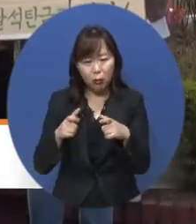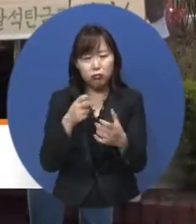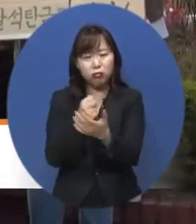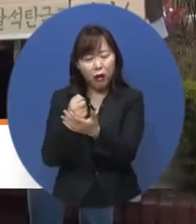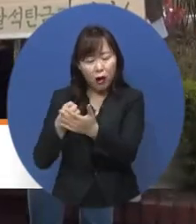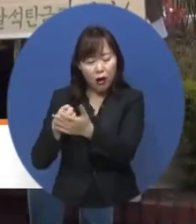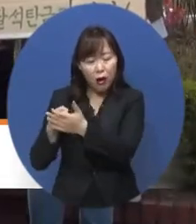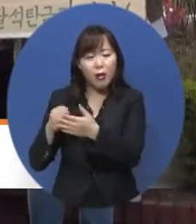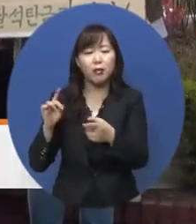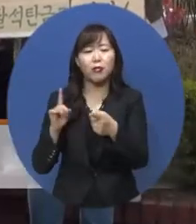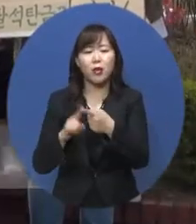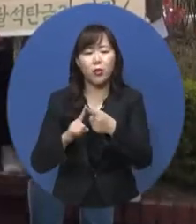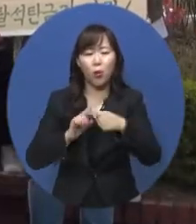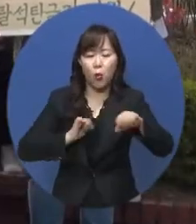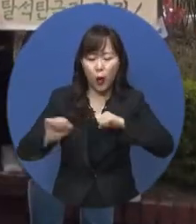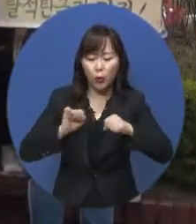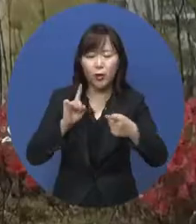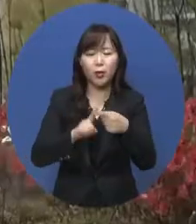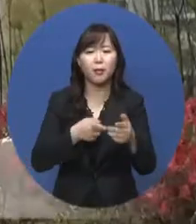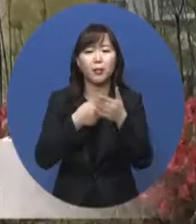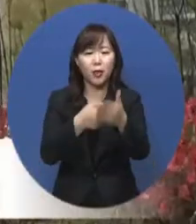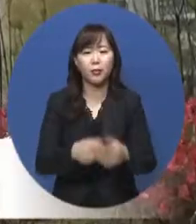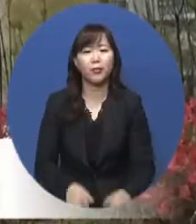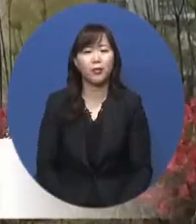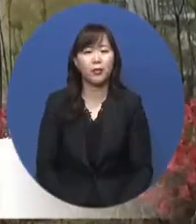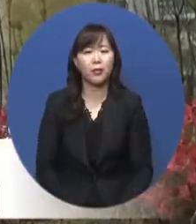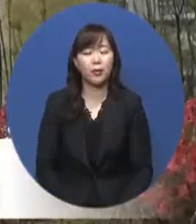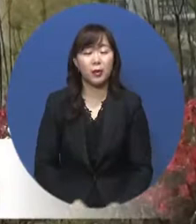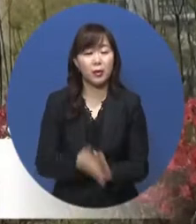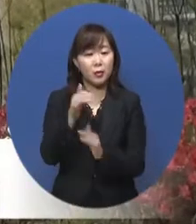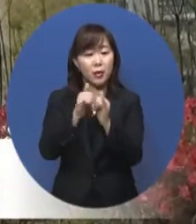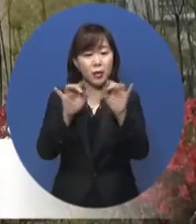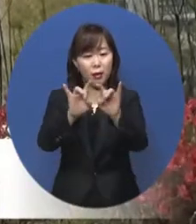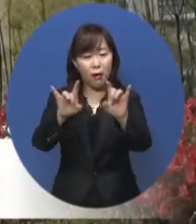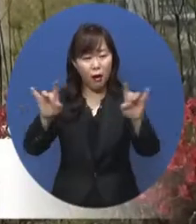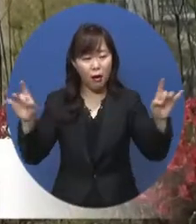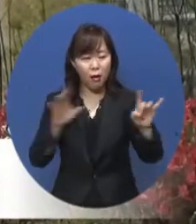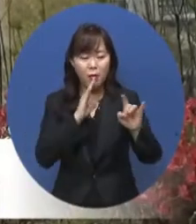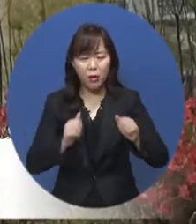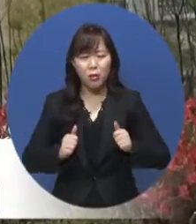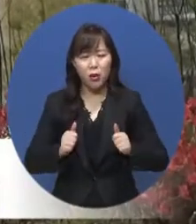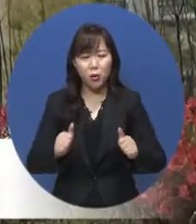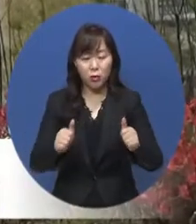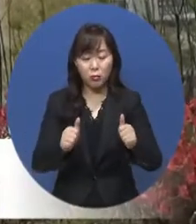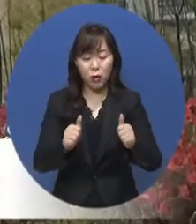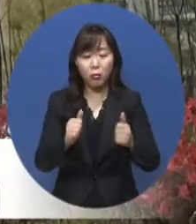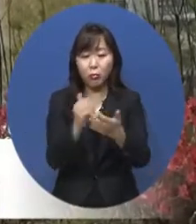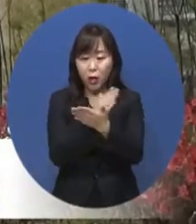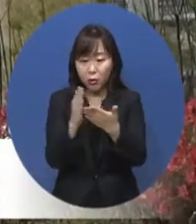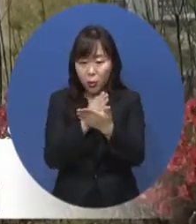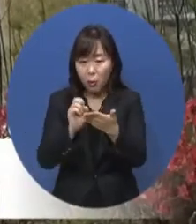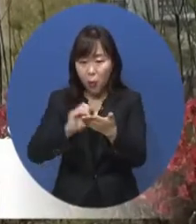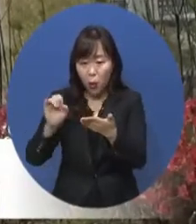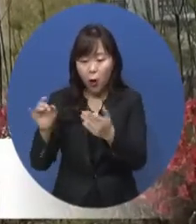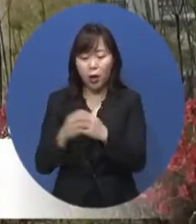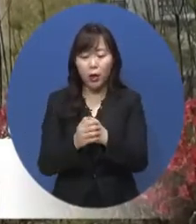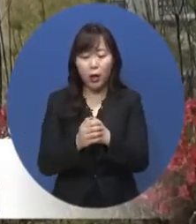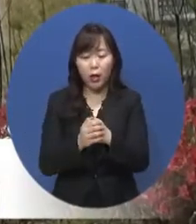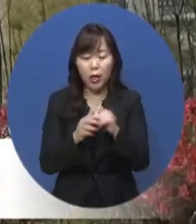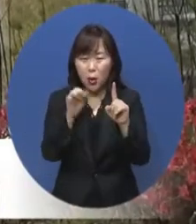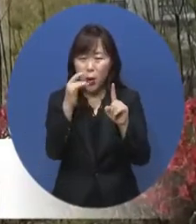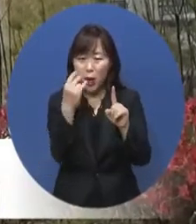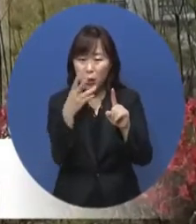대응 움직임을 촉구했습니다. 시민들이 개별적으로 열심히 분리배출해 주시고 일회용품 안 쓰시고 이러는